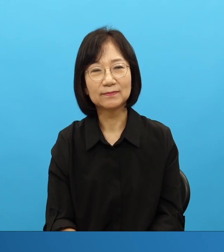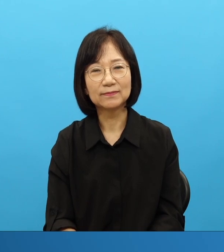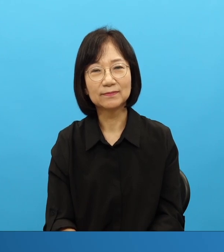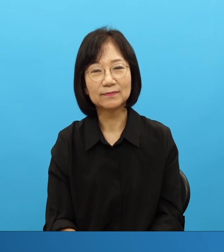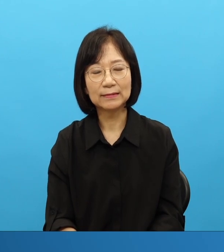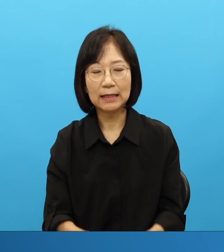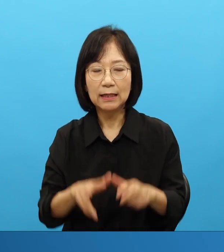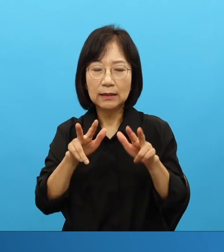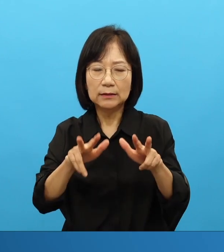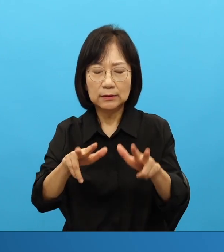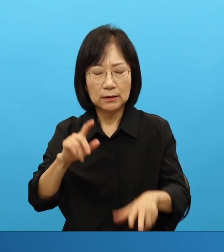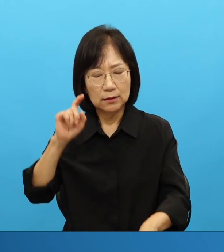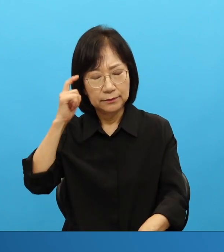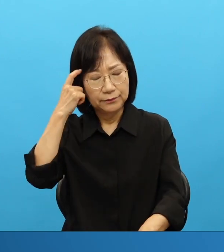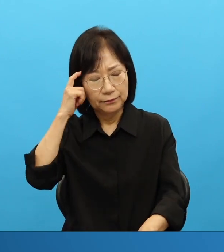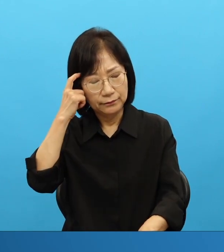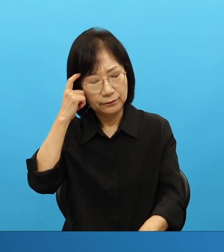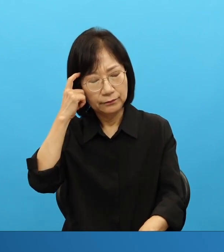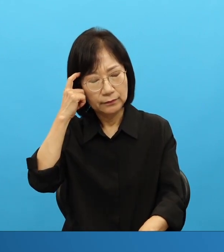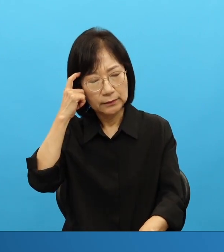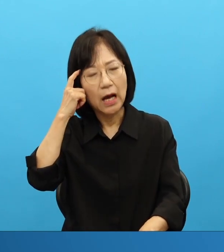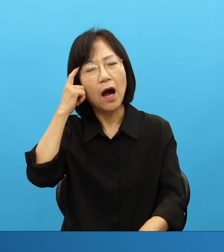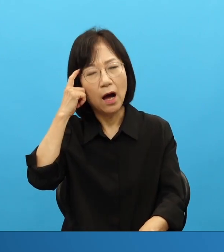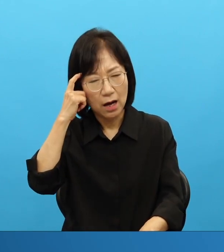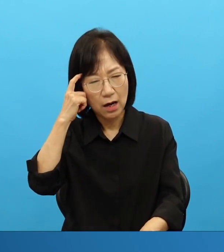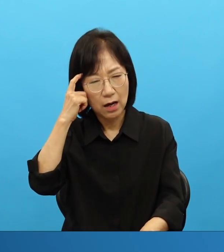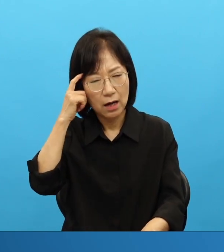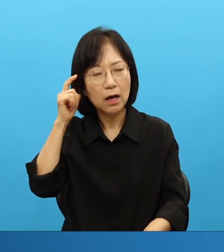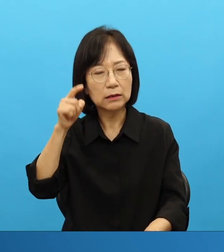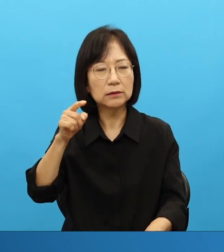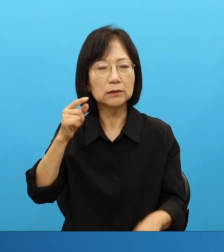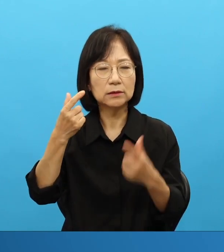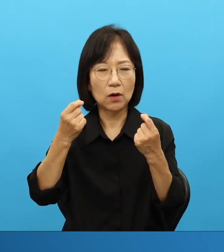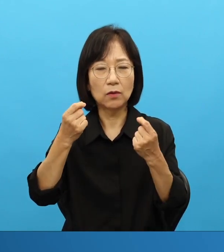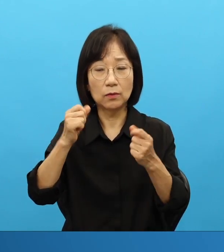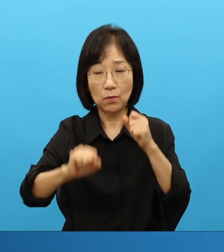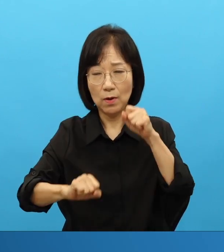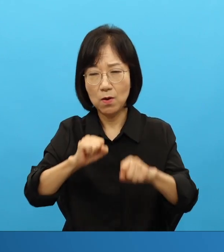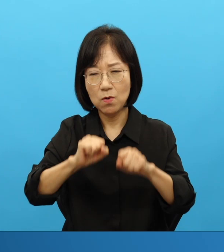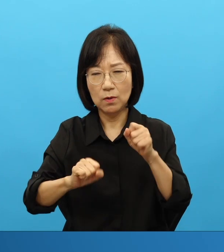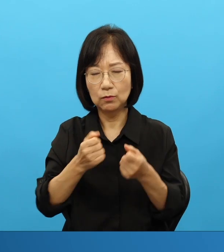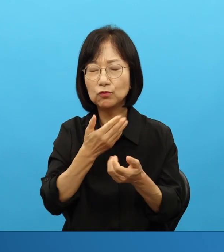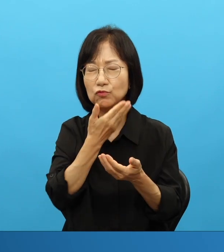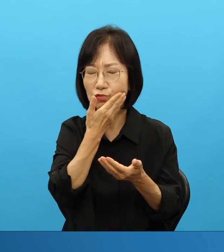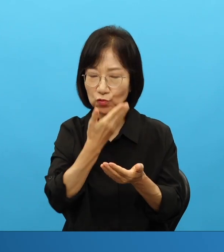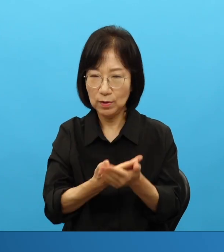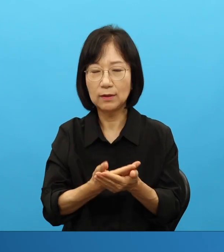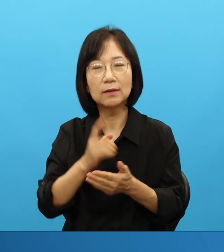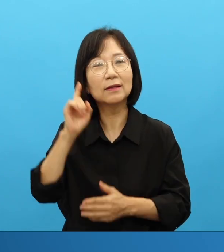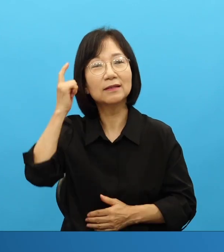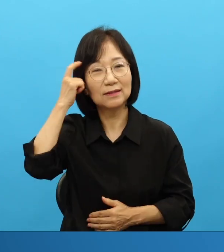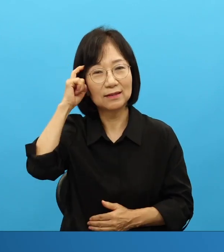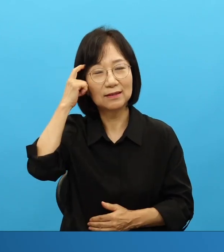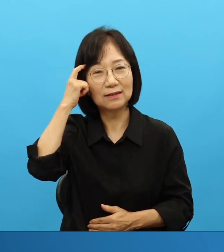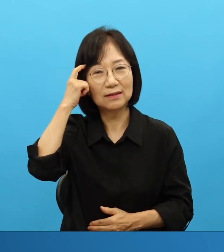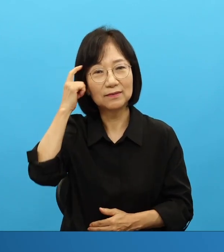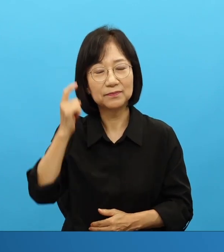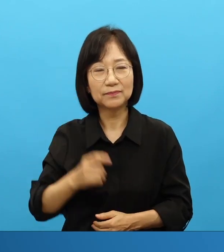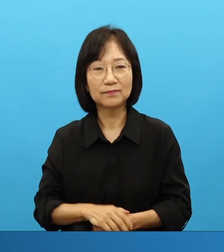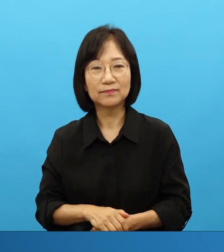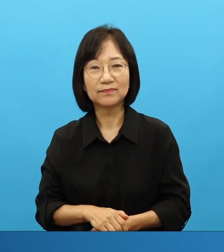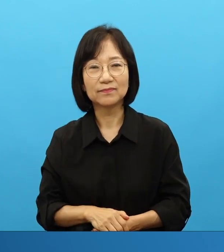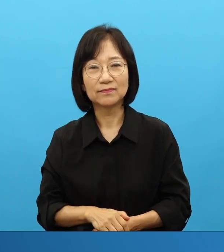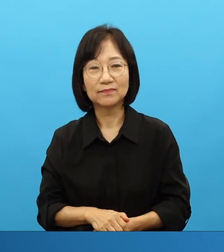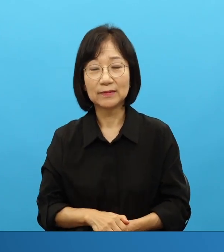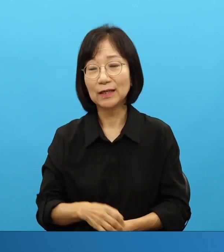지금 가만히 생각해보니까 굉장히 중요한 거였어요. And I didn't know it at the time, but now looking back in hindsight, I realized how important that was. 또 한 번